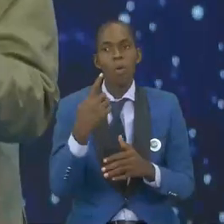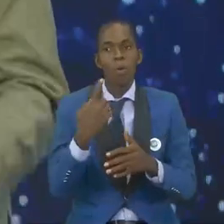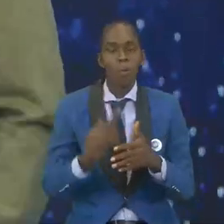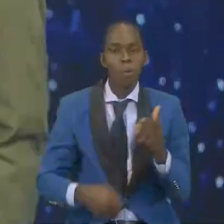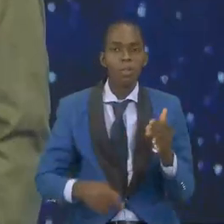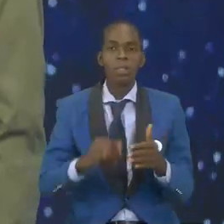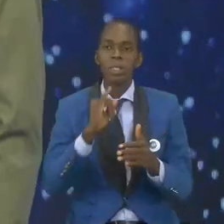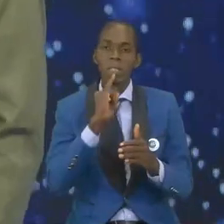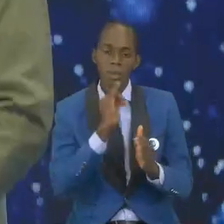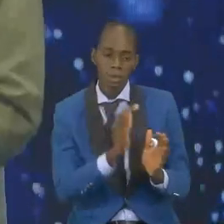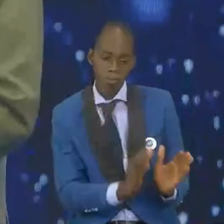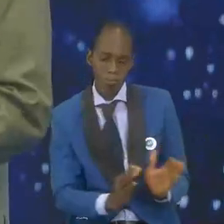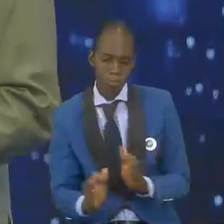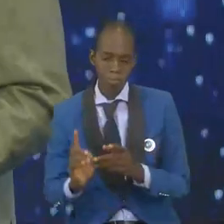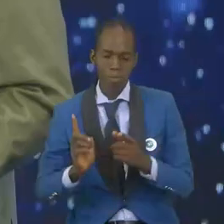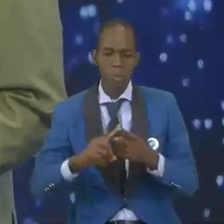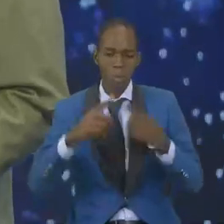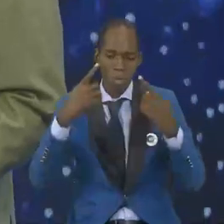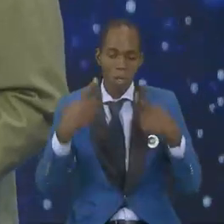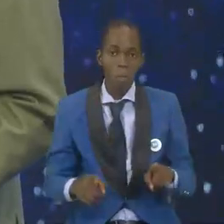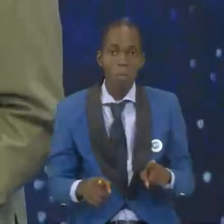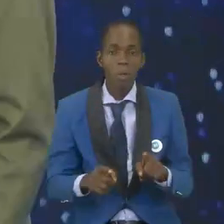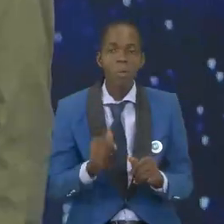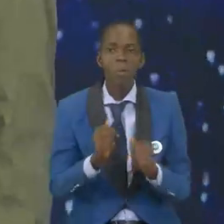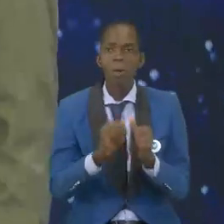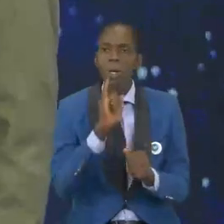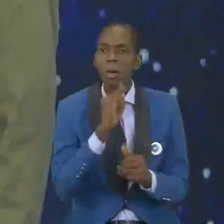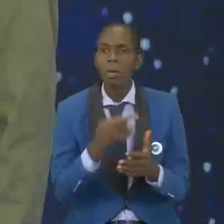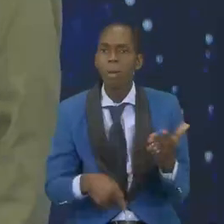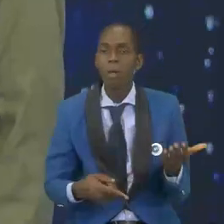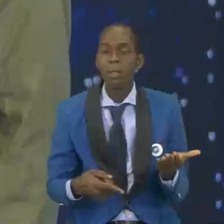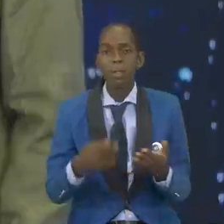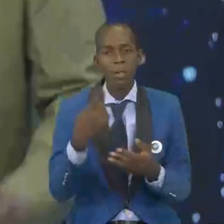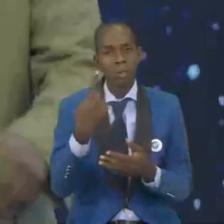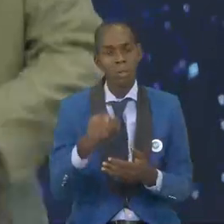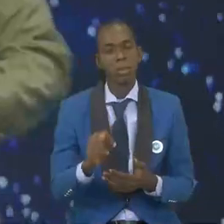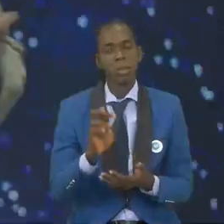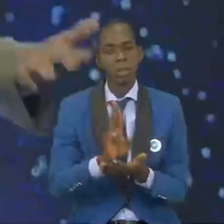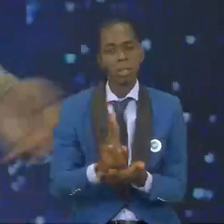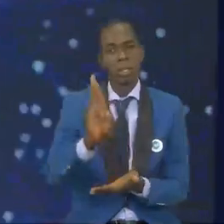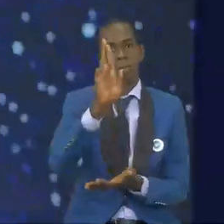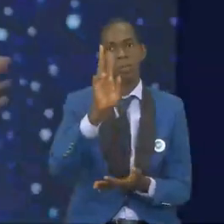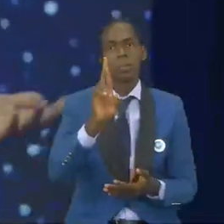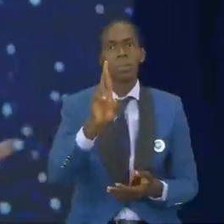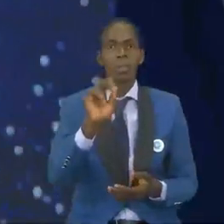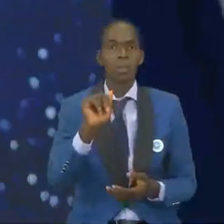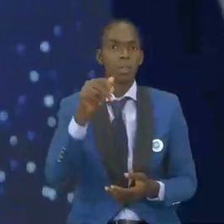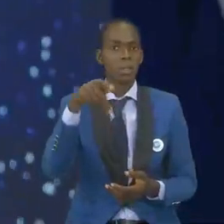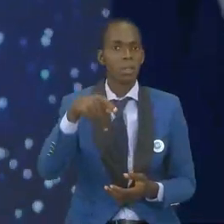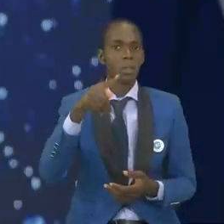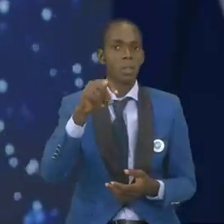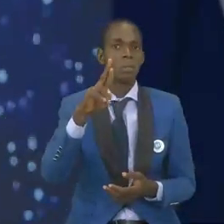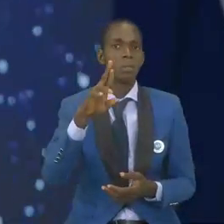point d'arriver, qui est l'enlèvement de l'église. Et si tu n'es pas